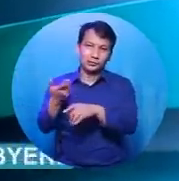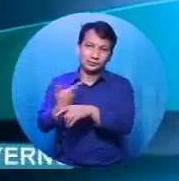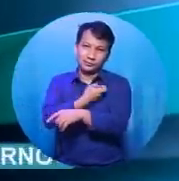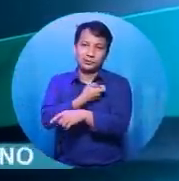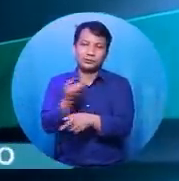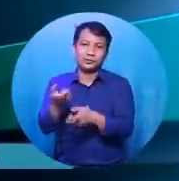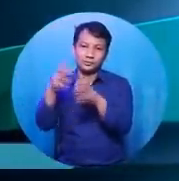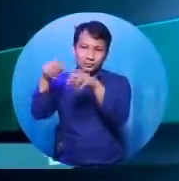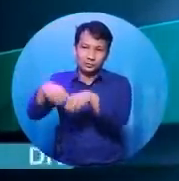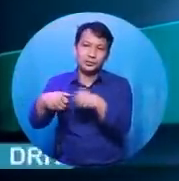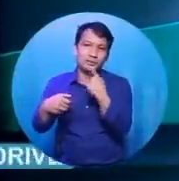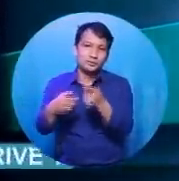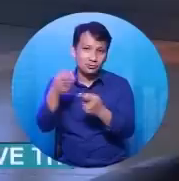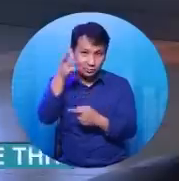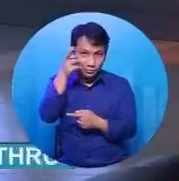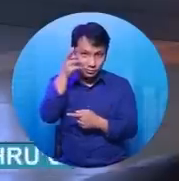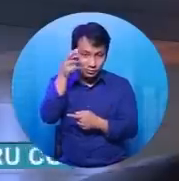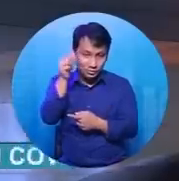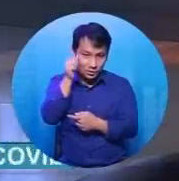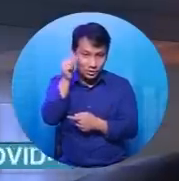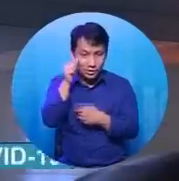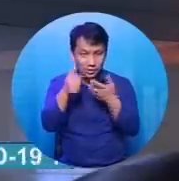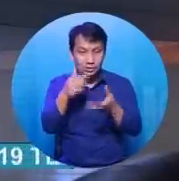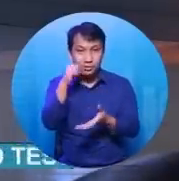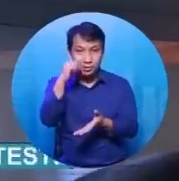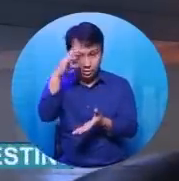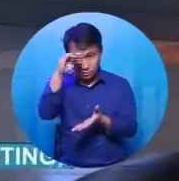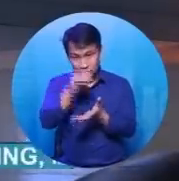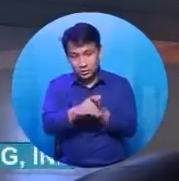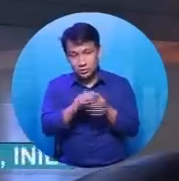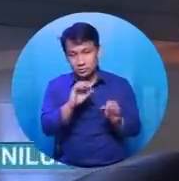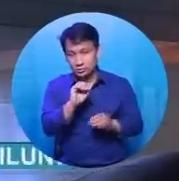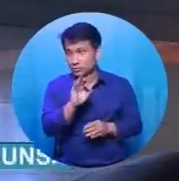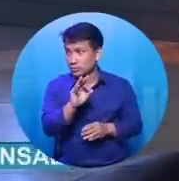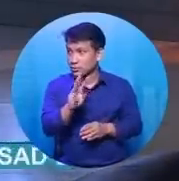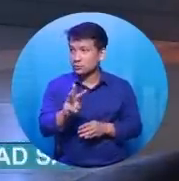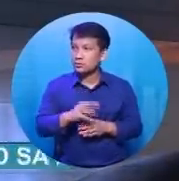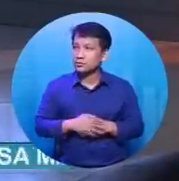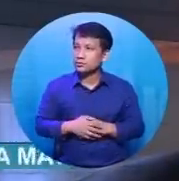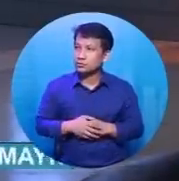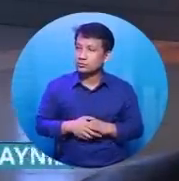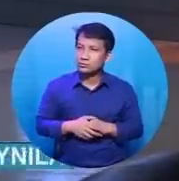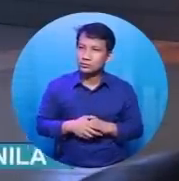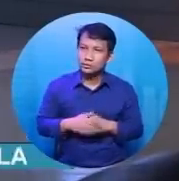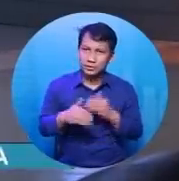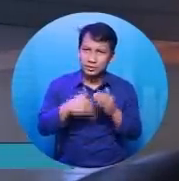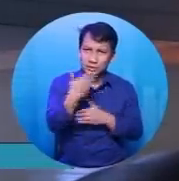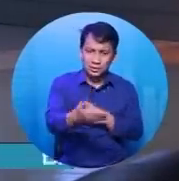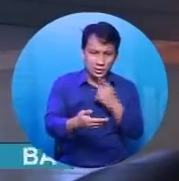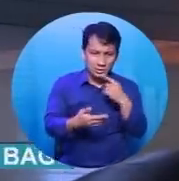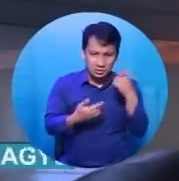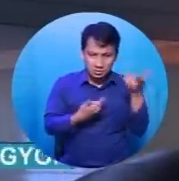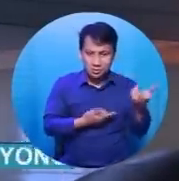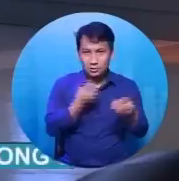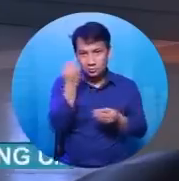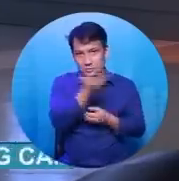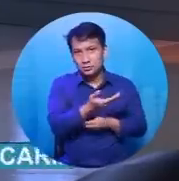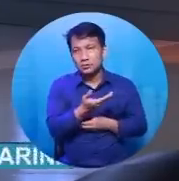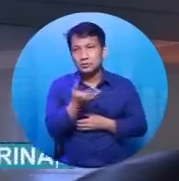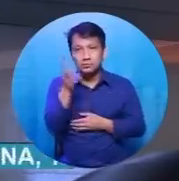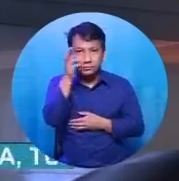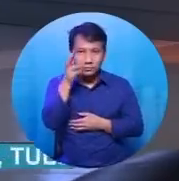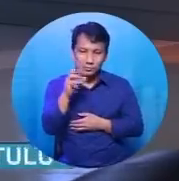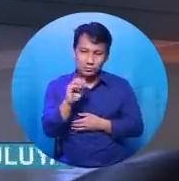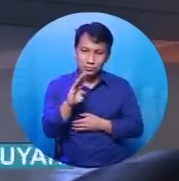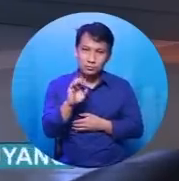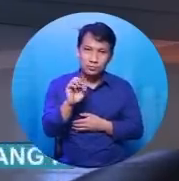Makakausap natin si Robert Andalis, mister ng OFW. Magandang tanghali po, Sir Robert.